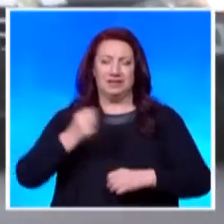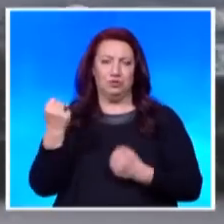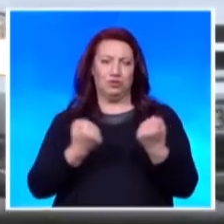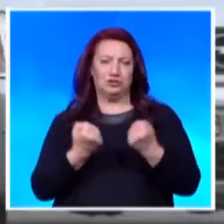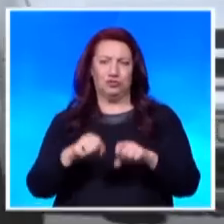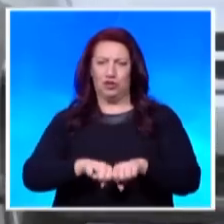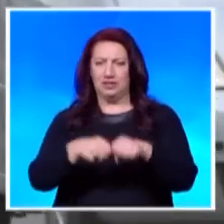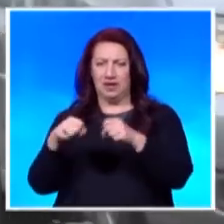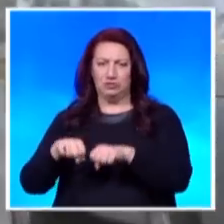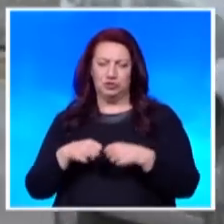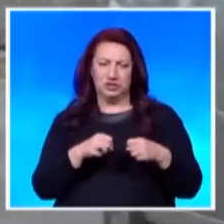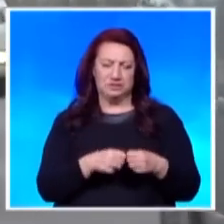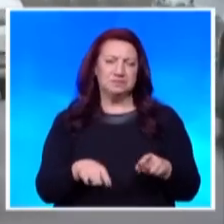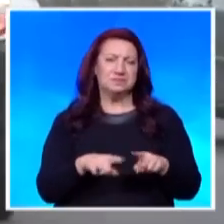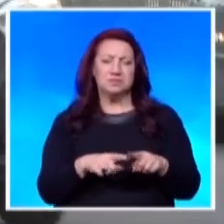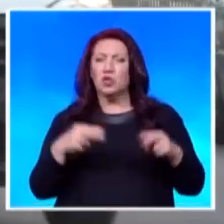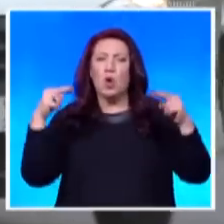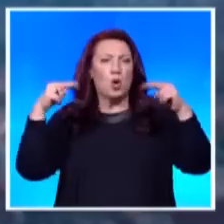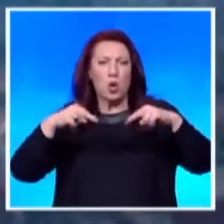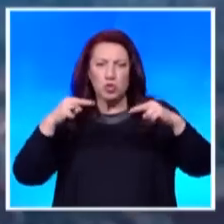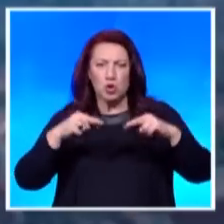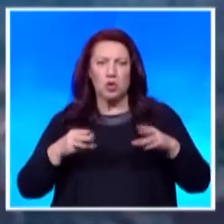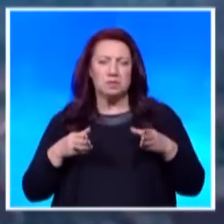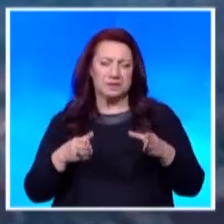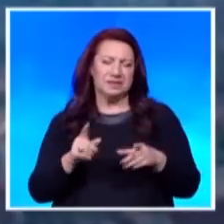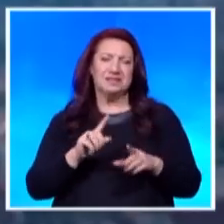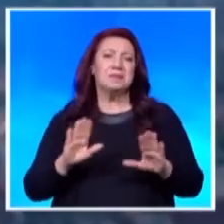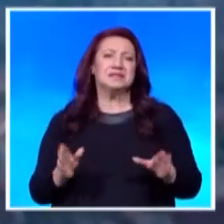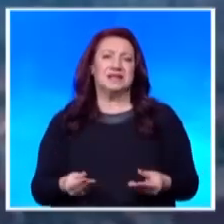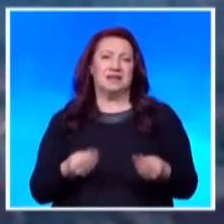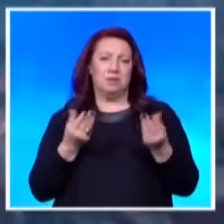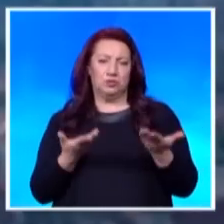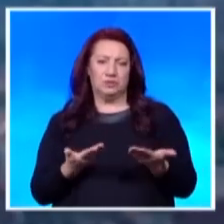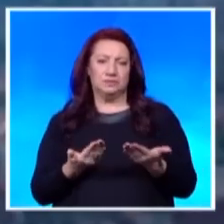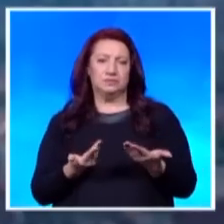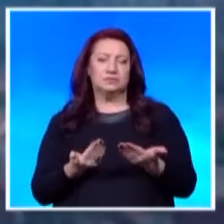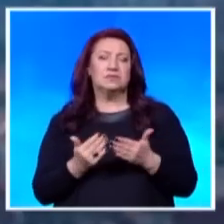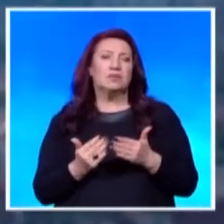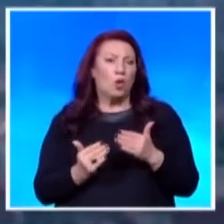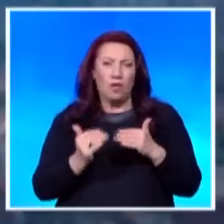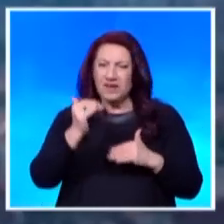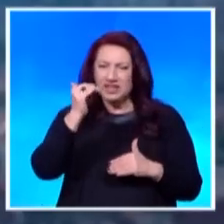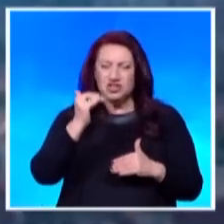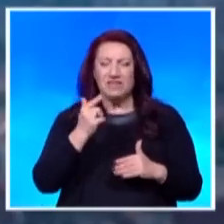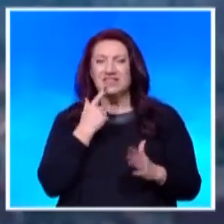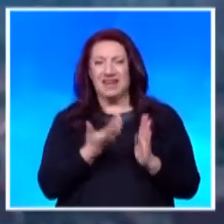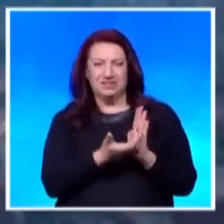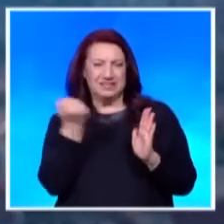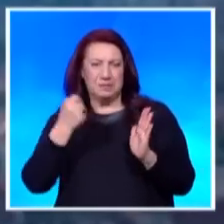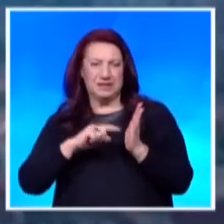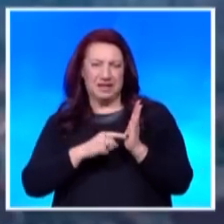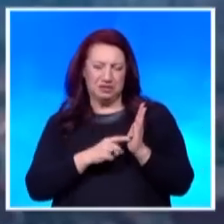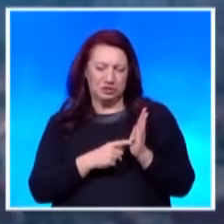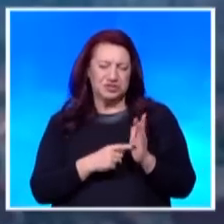че контролът на пътя няма да стане по-добър. Просто увеличаването на санкциите, лично аз съм много скептичен, че ще даде този желан ефект, който